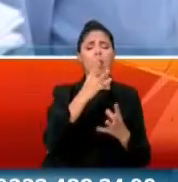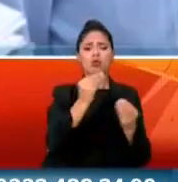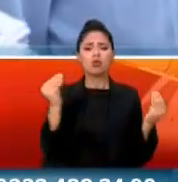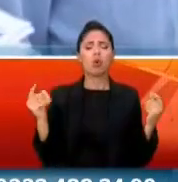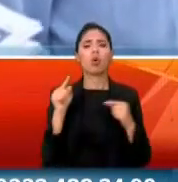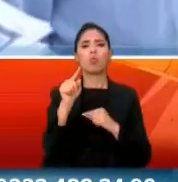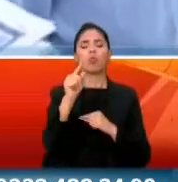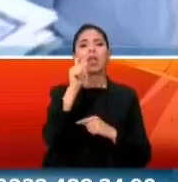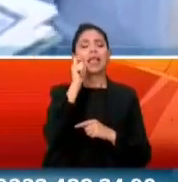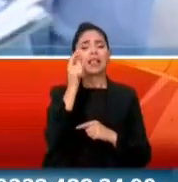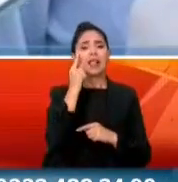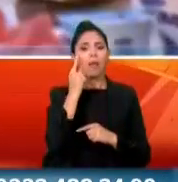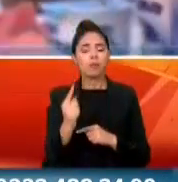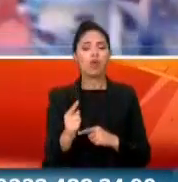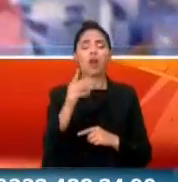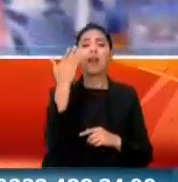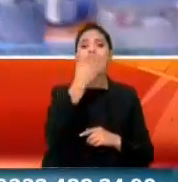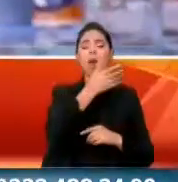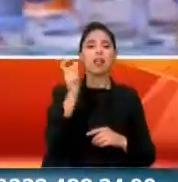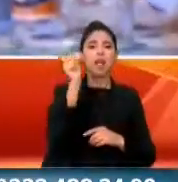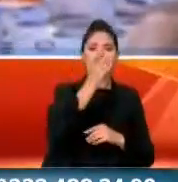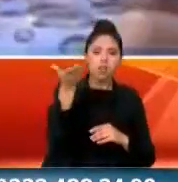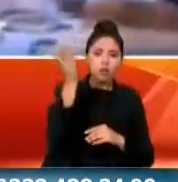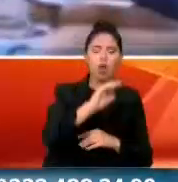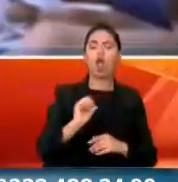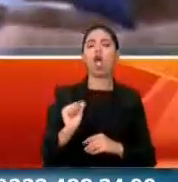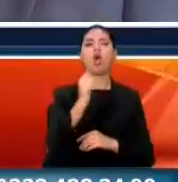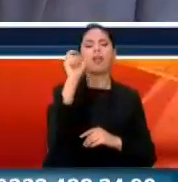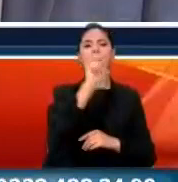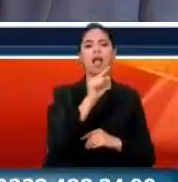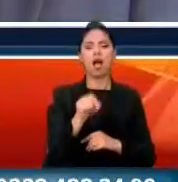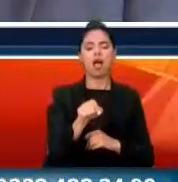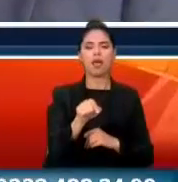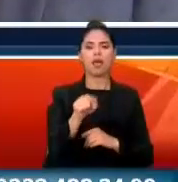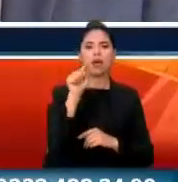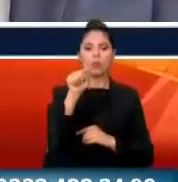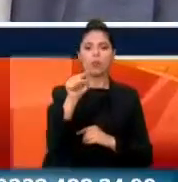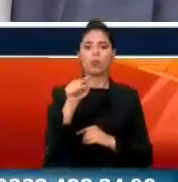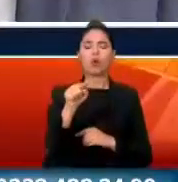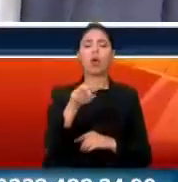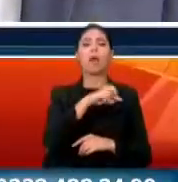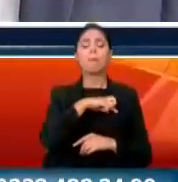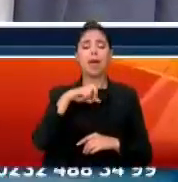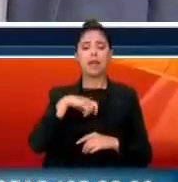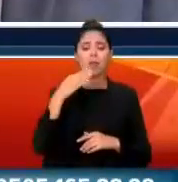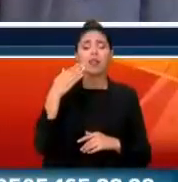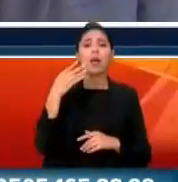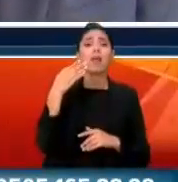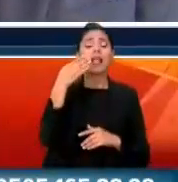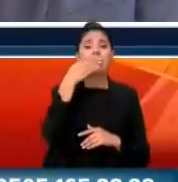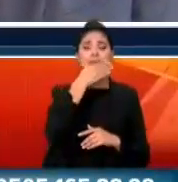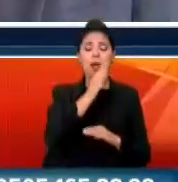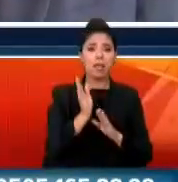edilir. İslamiyet'te ise Ramazan ayından sonra en önemli ay olarak biliniyor. Efendimiz, Ramazan orucu dışında